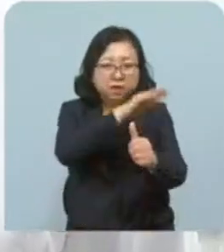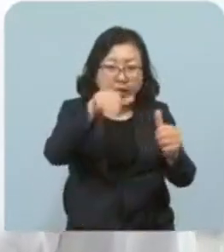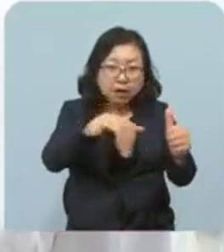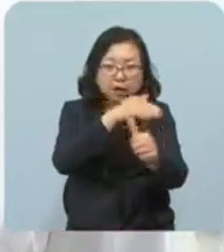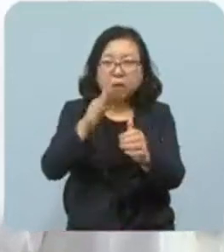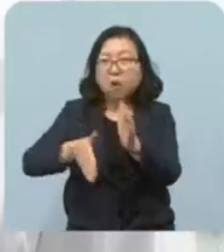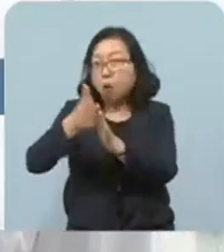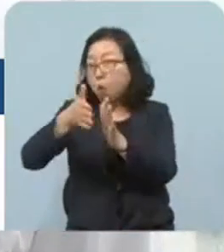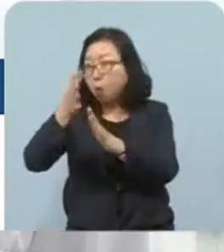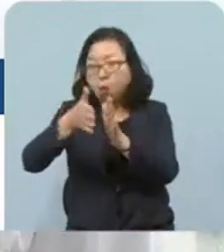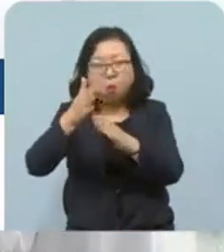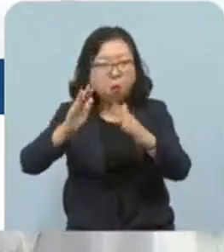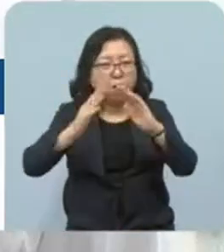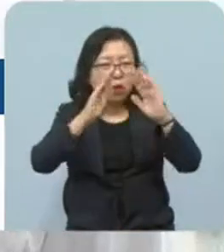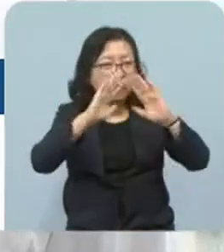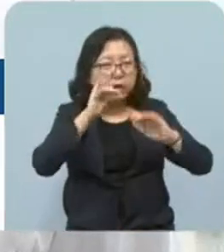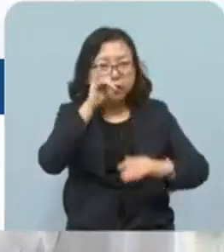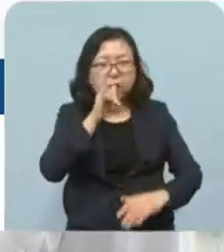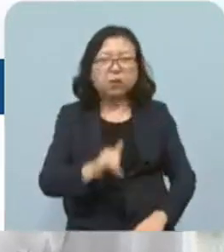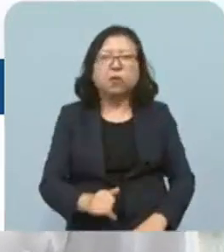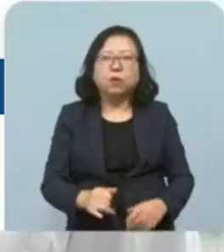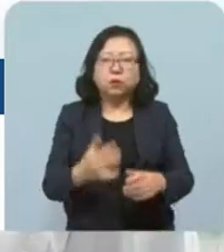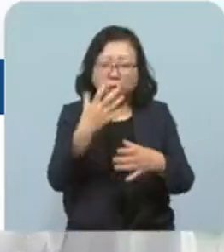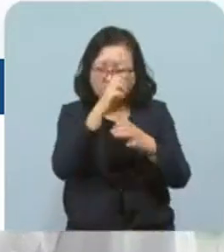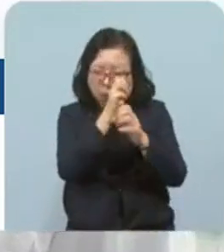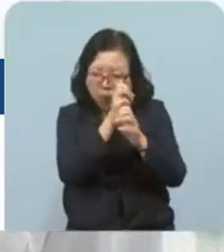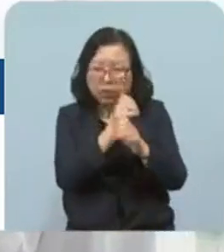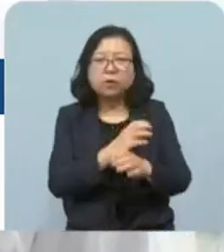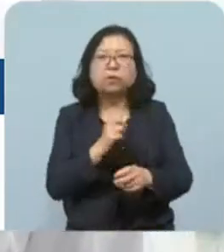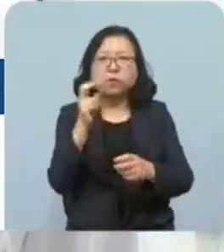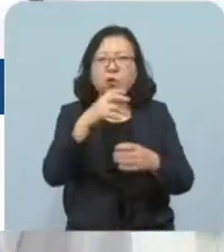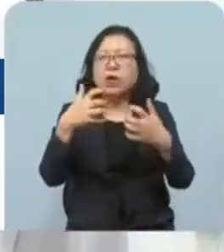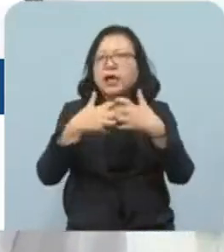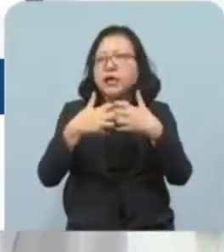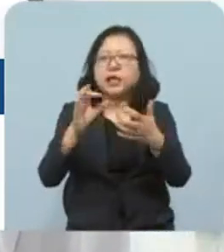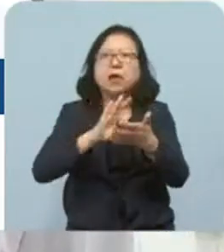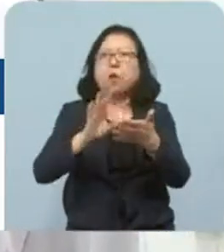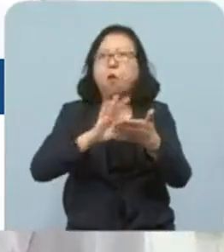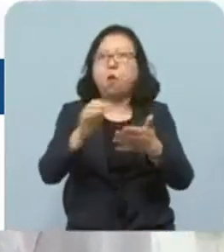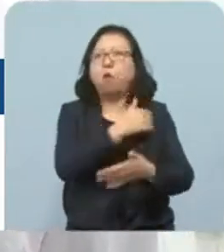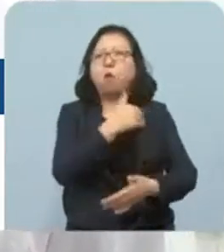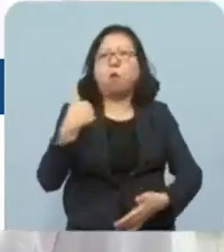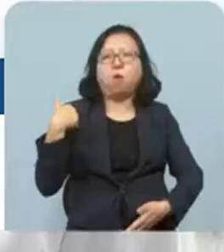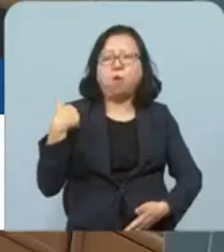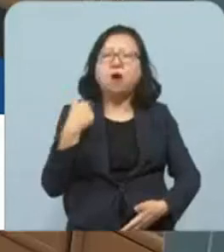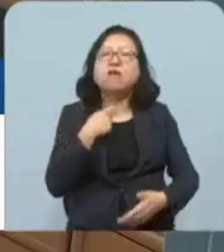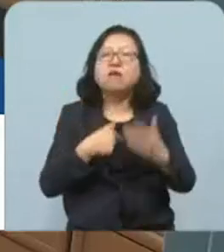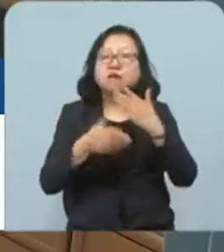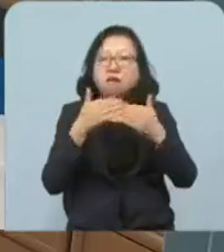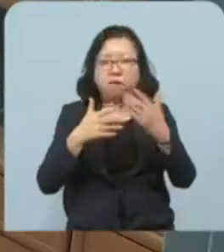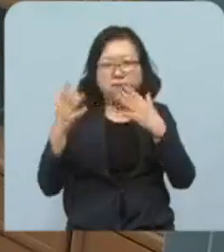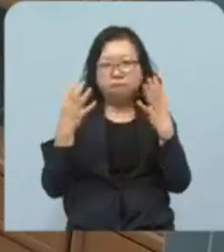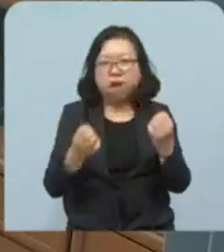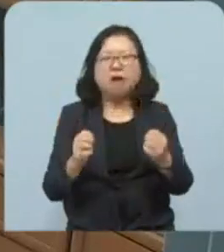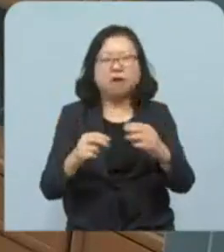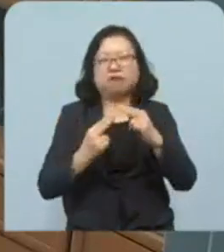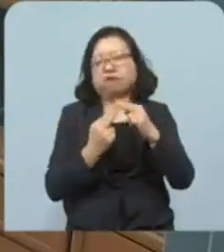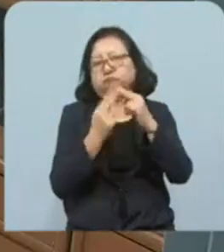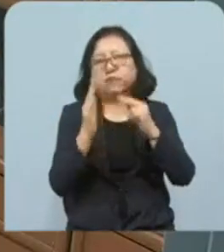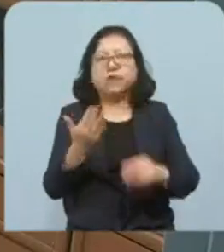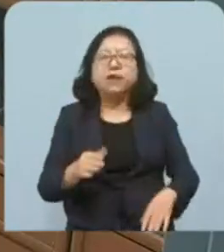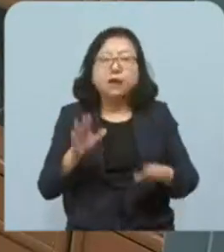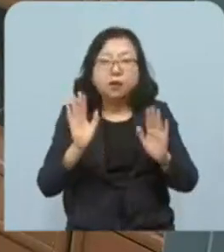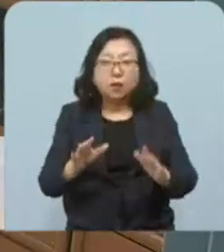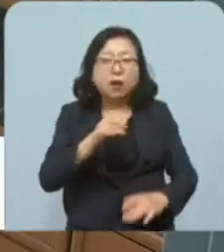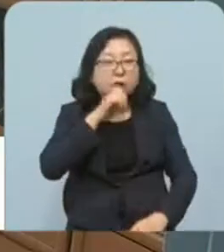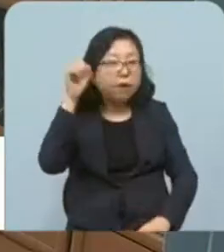것들이 확충이 되고 이제 많은 실험들 그리고 장비들을 다룰 수 있게 되니까 그런 경험도 많이 쌓을 수 있고. 이번 선정으로